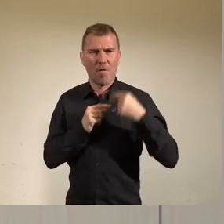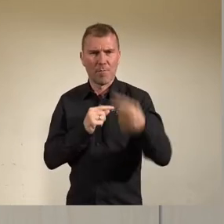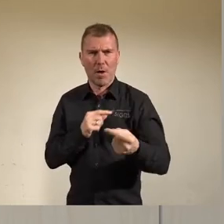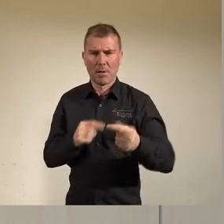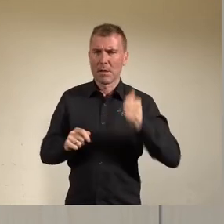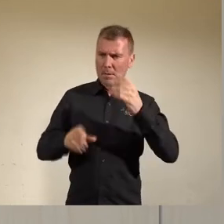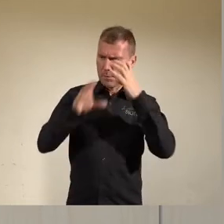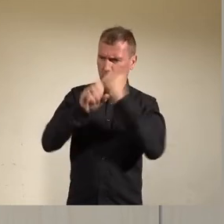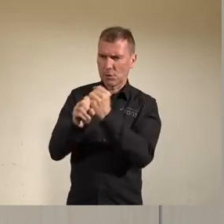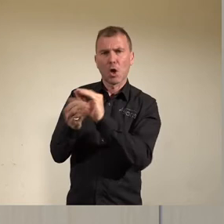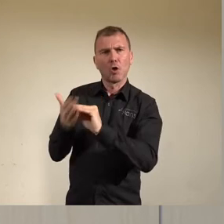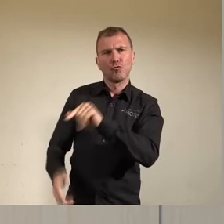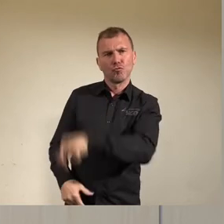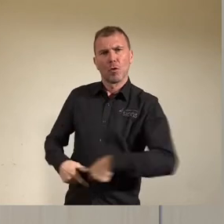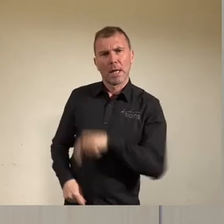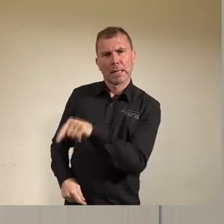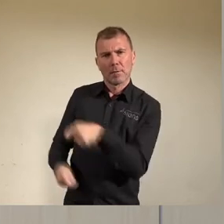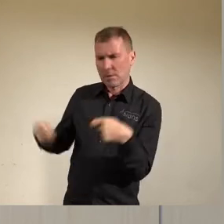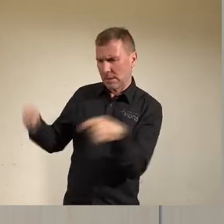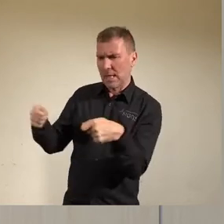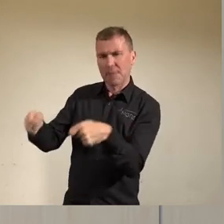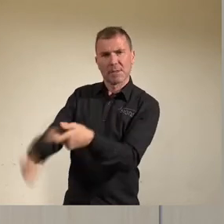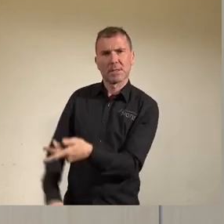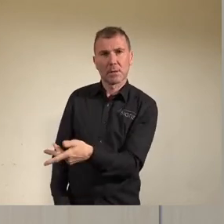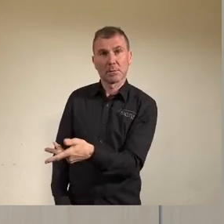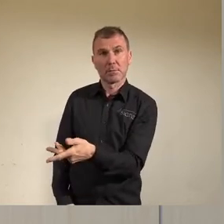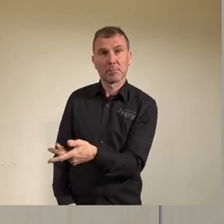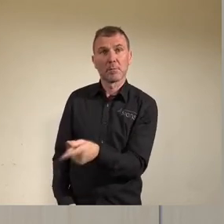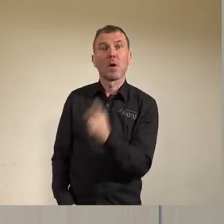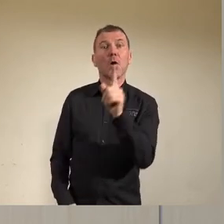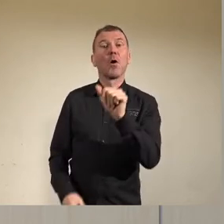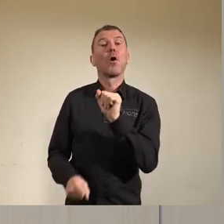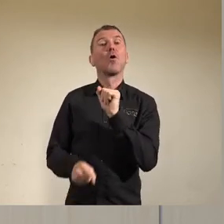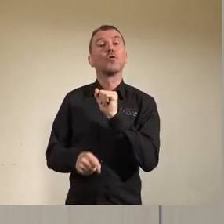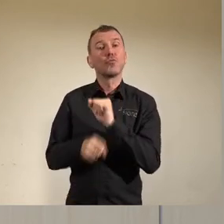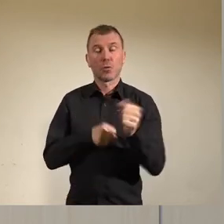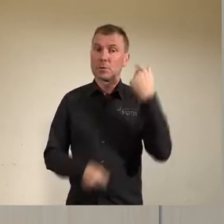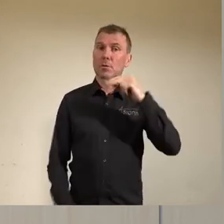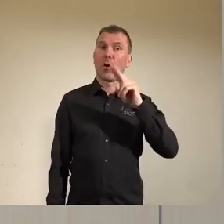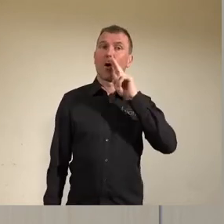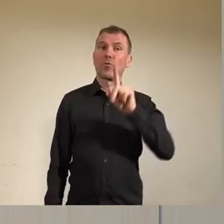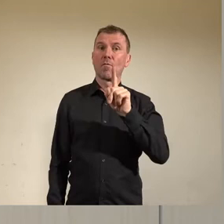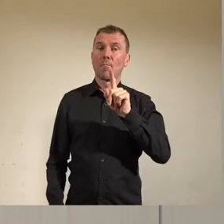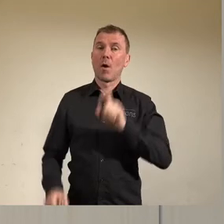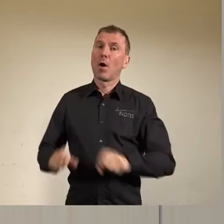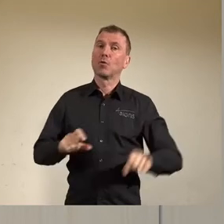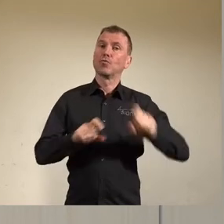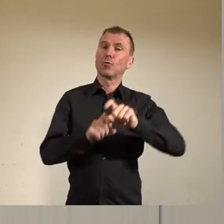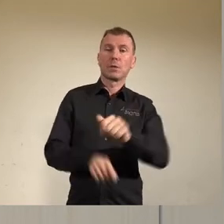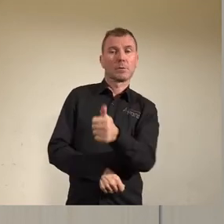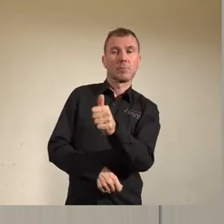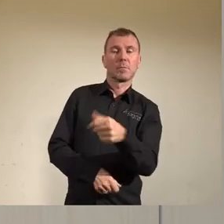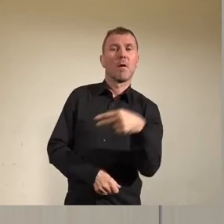allem für Schulen und Kitas investieren. Und zwar trotz der im November zusätzlich